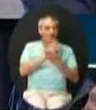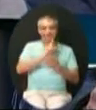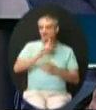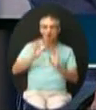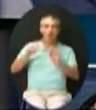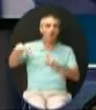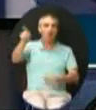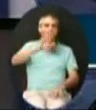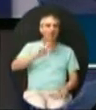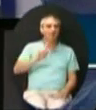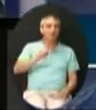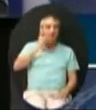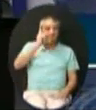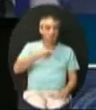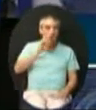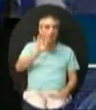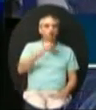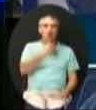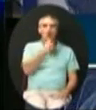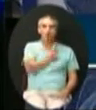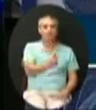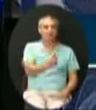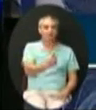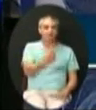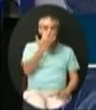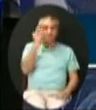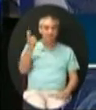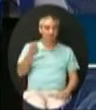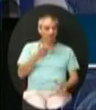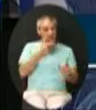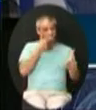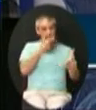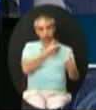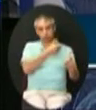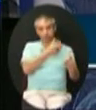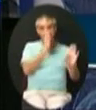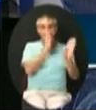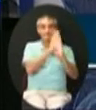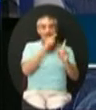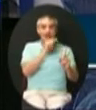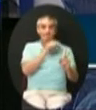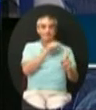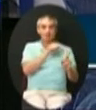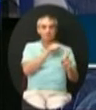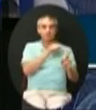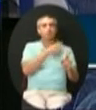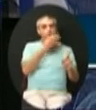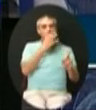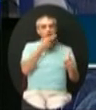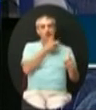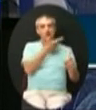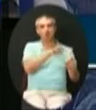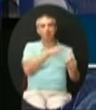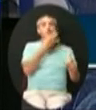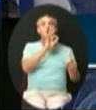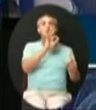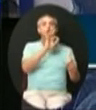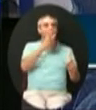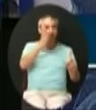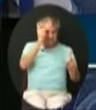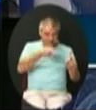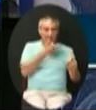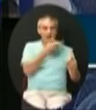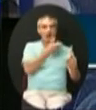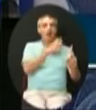ולא אף אחד אחר, והפקודה שלו אומרת, כשאתה מנטרל, מחבל, אתה רשאי להרוג אותו. אתה אולי